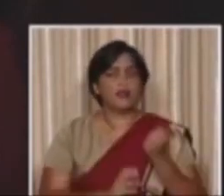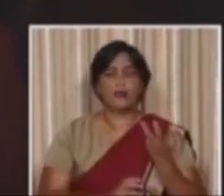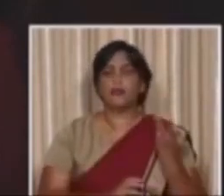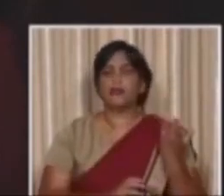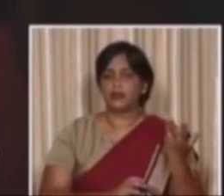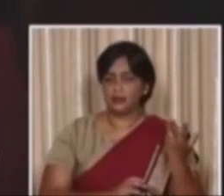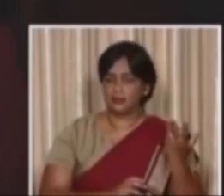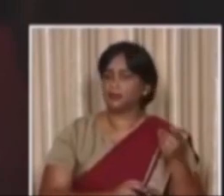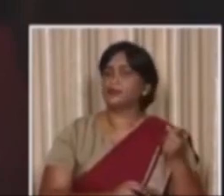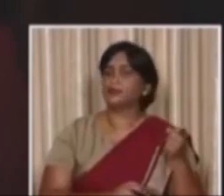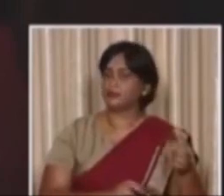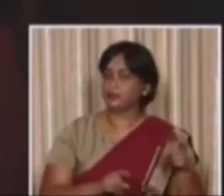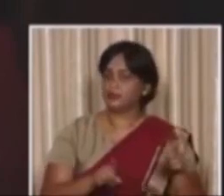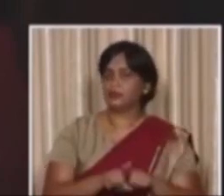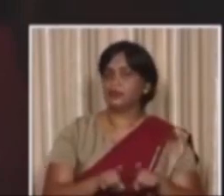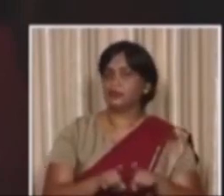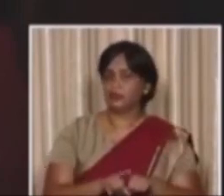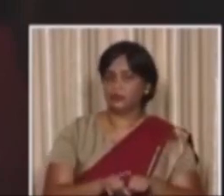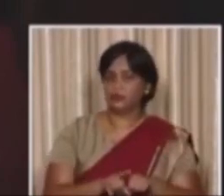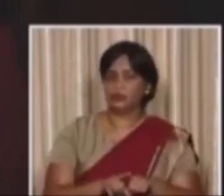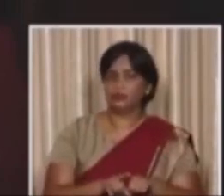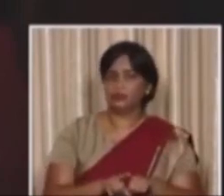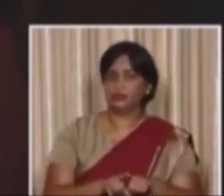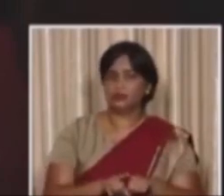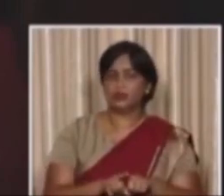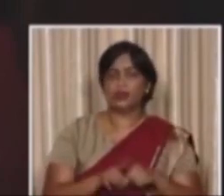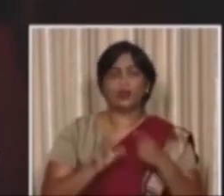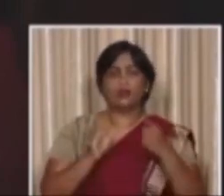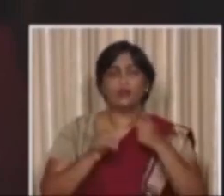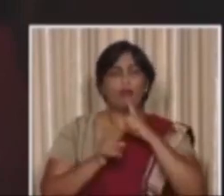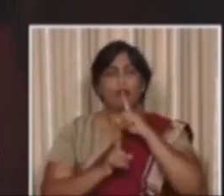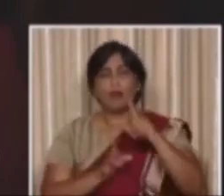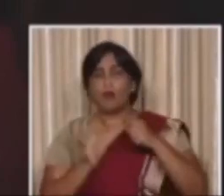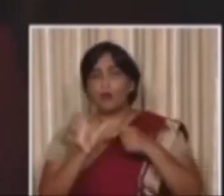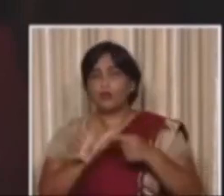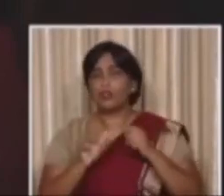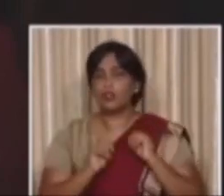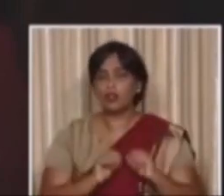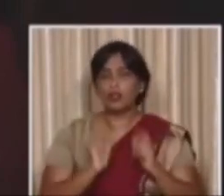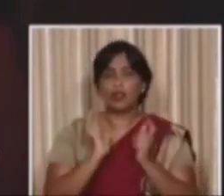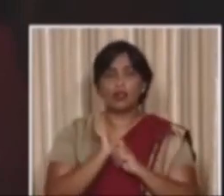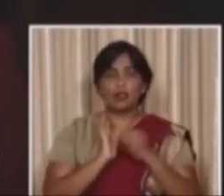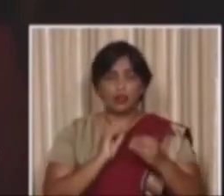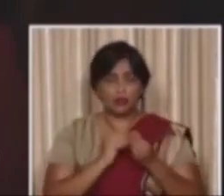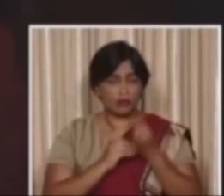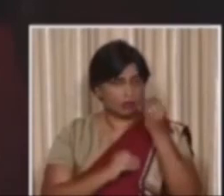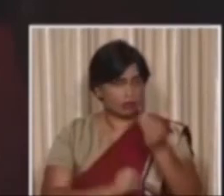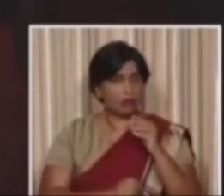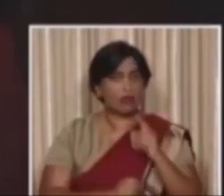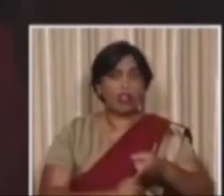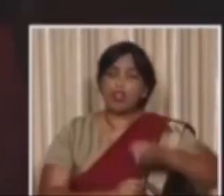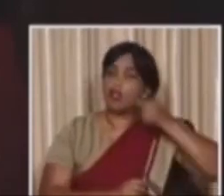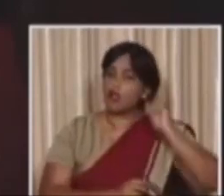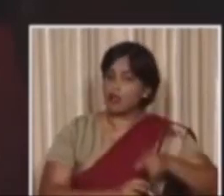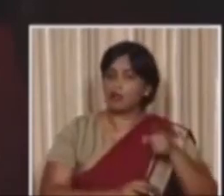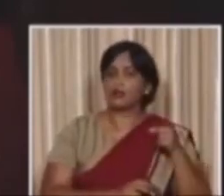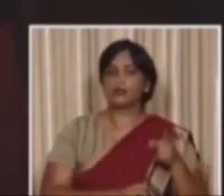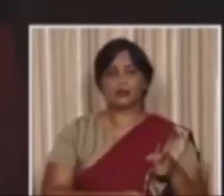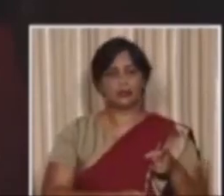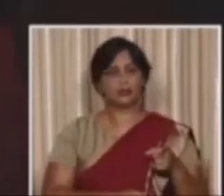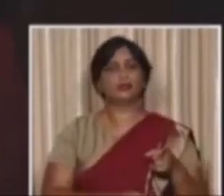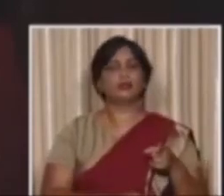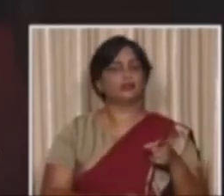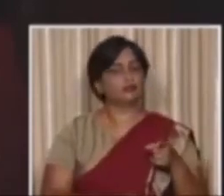கடன்களை வழங்கி அந்த கடன்கள் கோடிக்கணக்கில் செலுத்தப்படாதுள்ளது. ஆயினும் புதிய மாணவர்களுக்கு கடன் வழங்க மறுப்பதை ஏற்றுக்கொள்ள முடியாது.